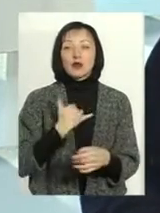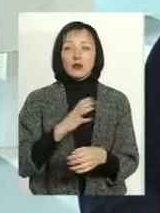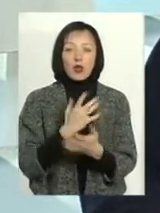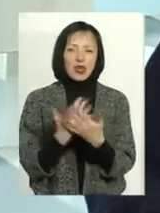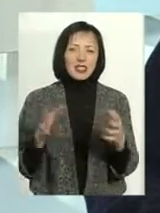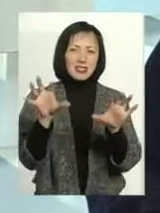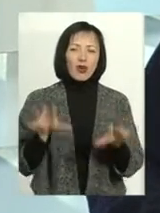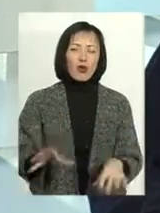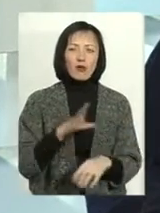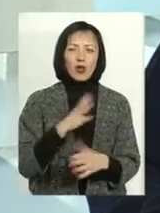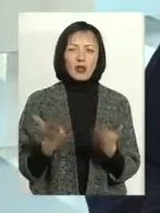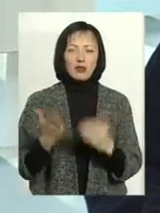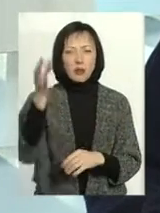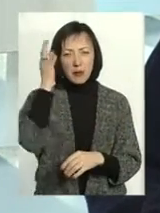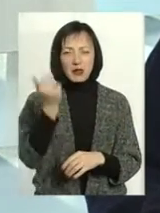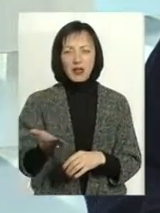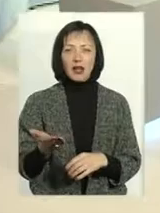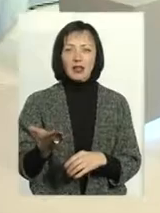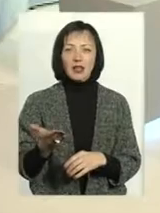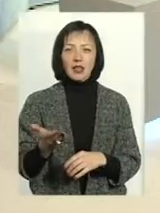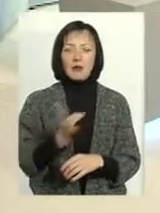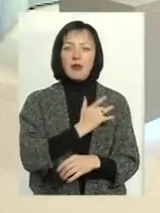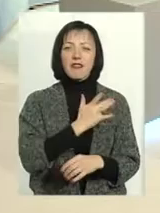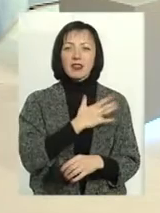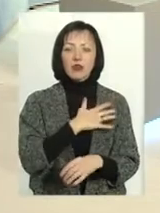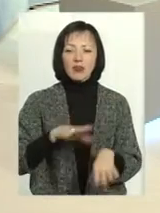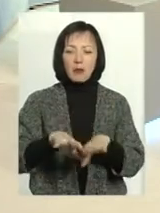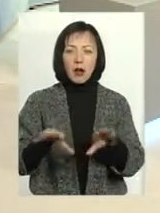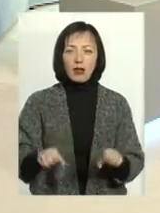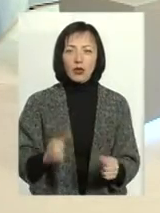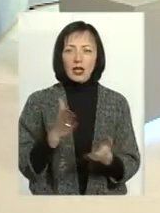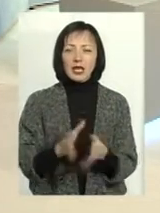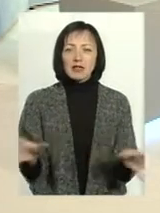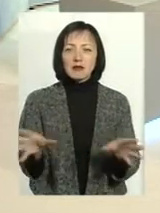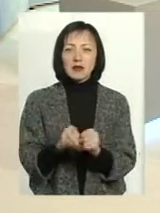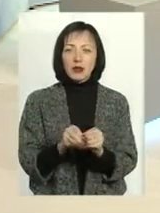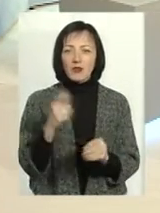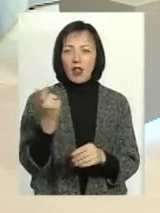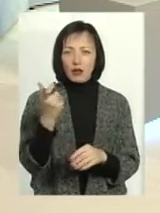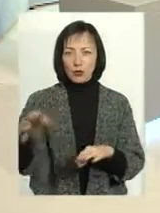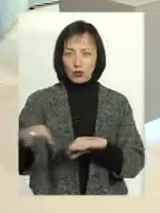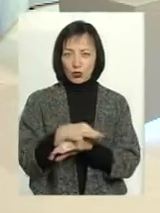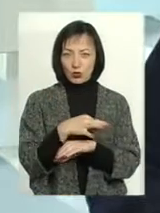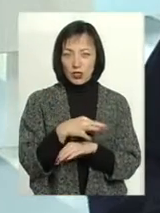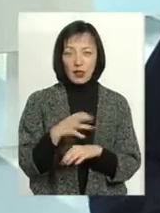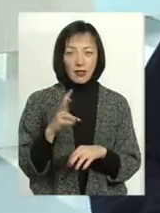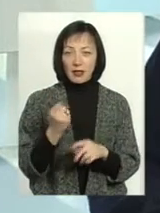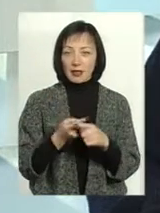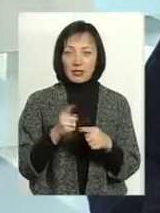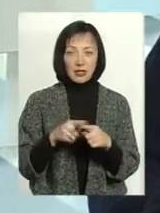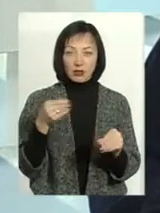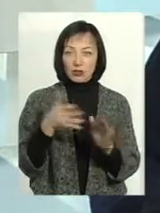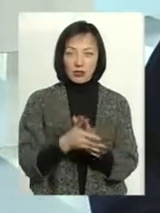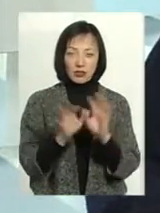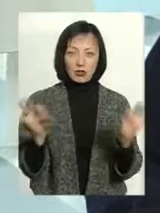законів, навіть було, якщо пам'ятаєте, що приватизоване майно є спільною сумісною власністю подружжя, хоча на це не затрачено жодних